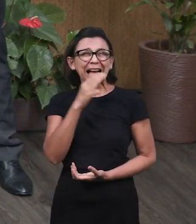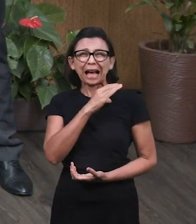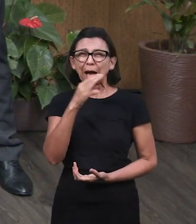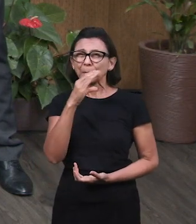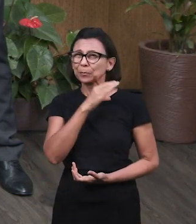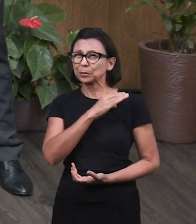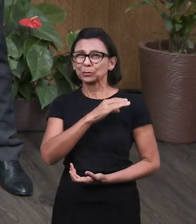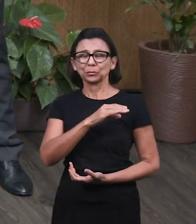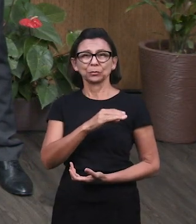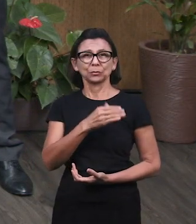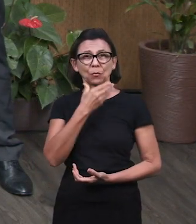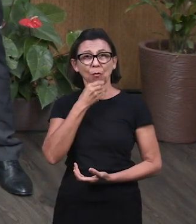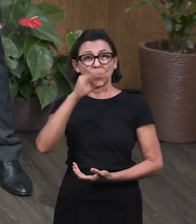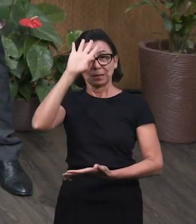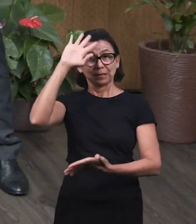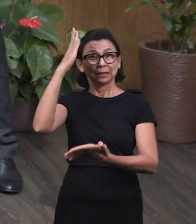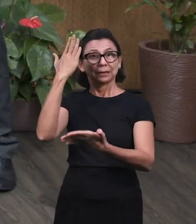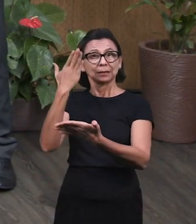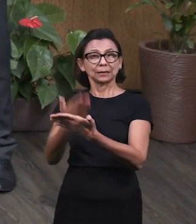pouvons même demander,